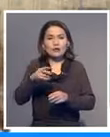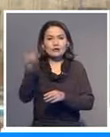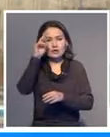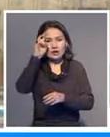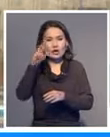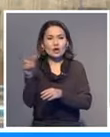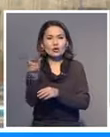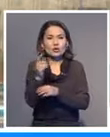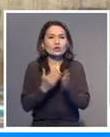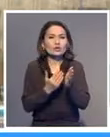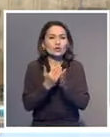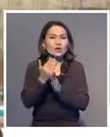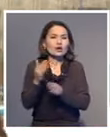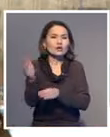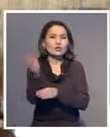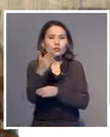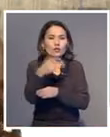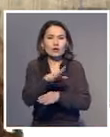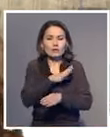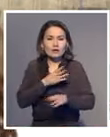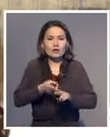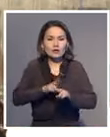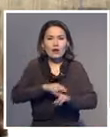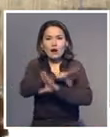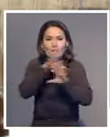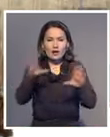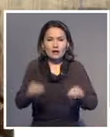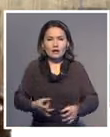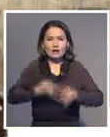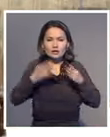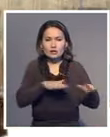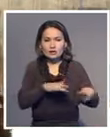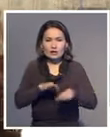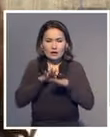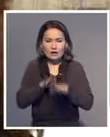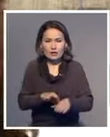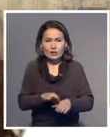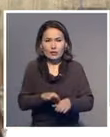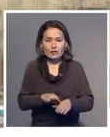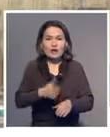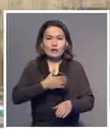жақсылық алып келсін деген келеді. Бүгіннен бастап өткізілетін барлық шаралар өз мақсатына жетсін.